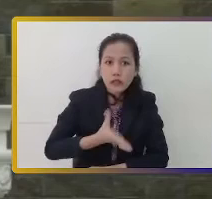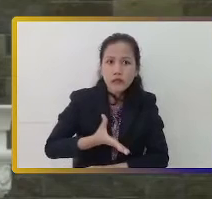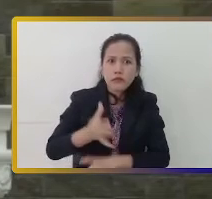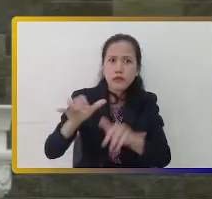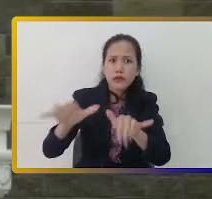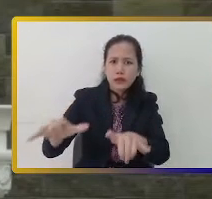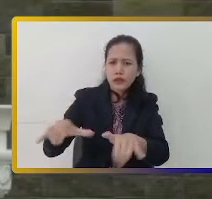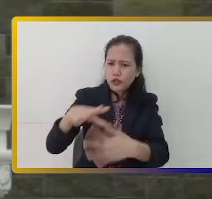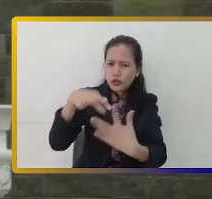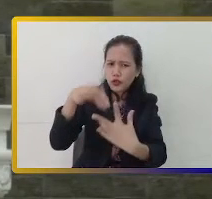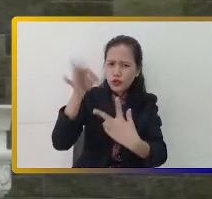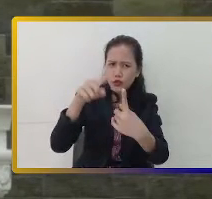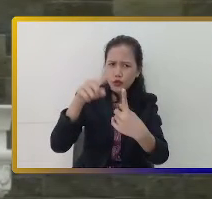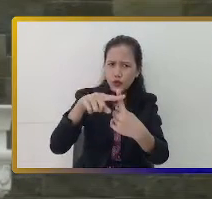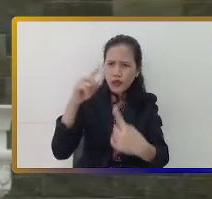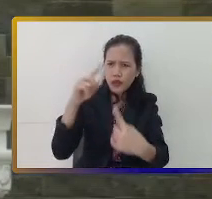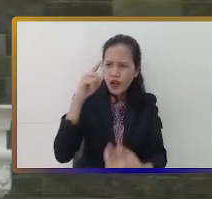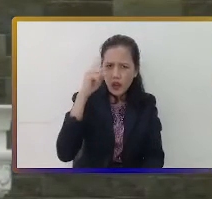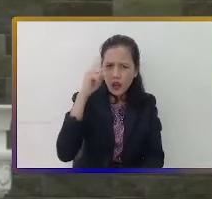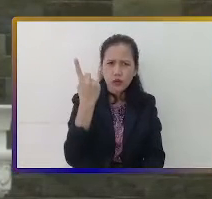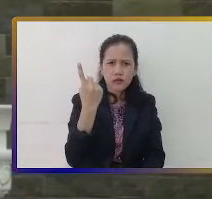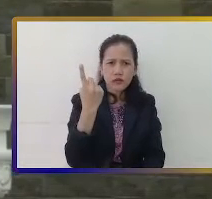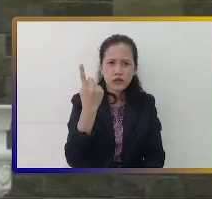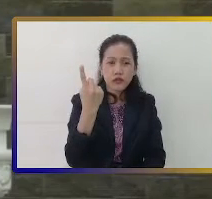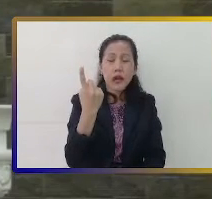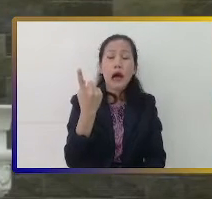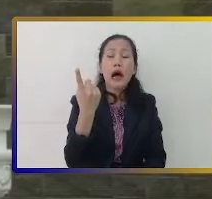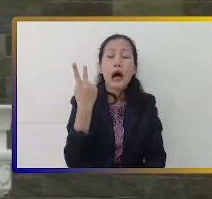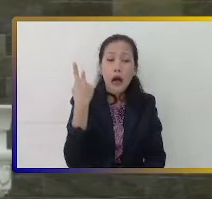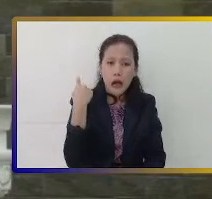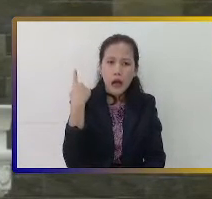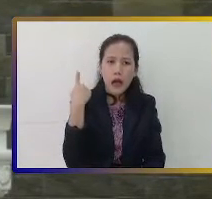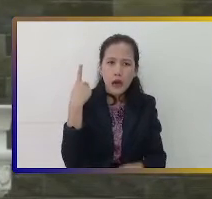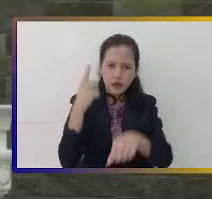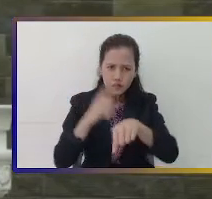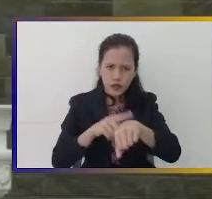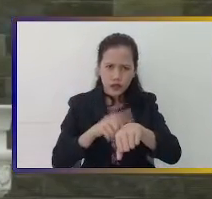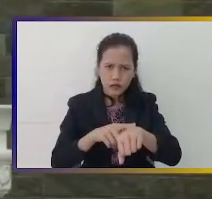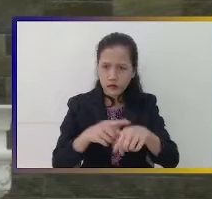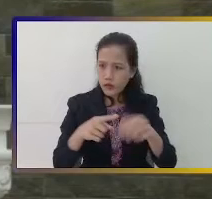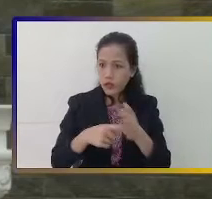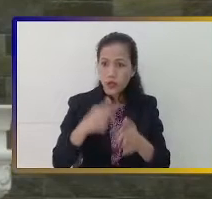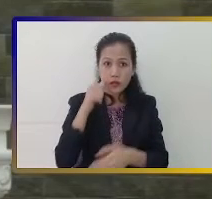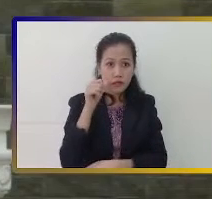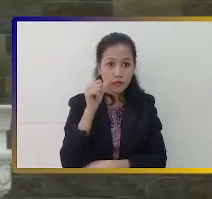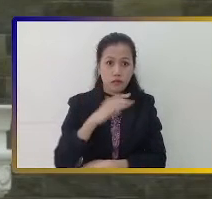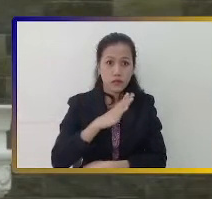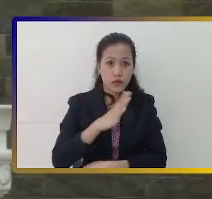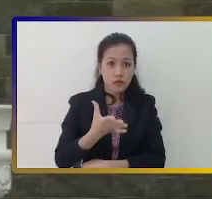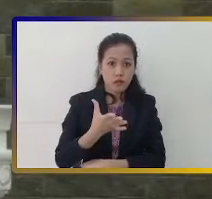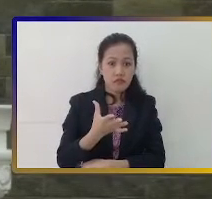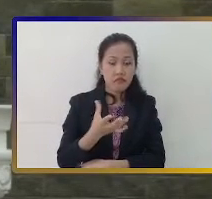Barren. There will come a time na sabi ng Panginoon, these ladies would prefer to be barren.